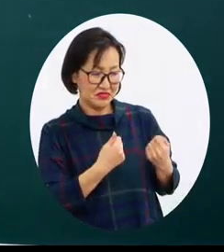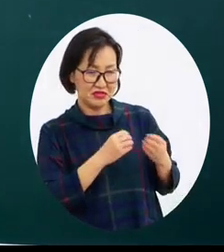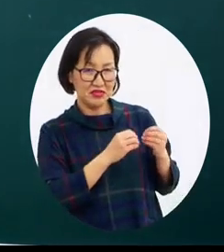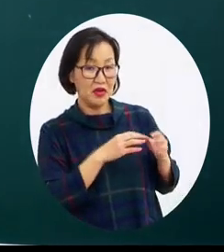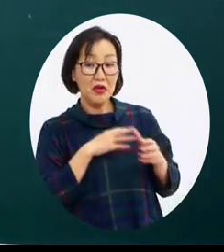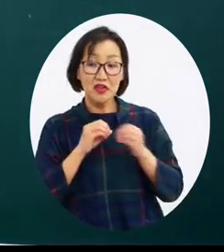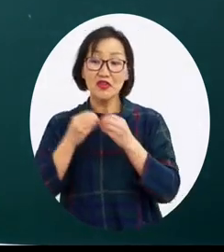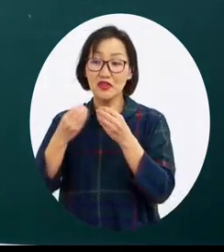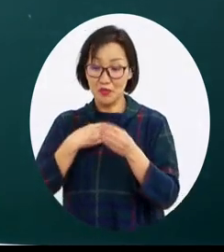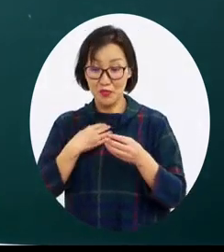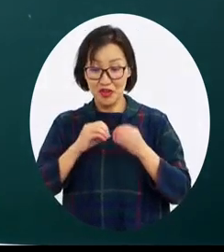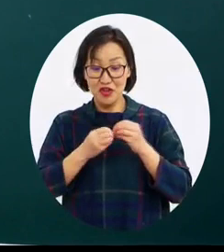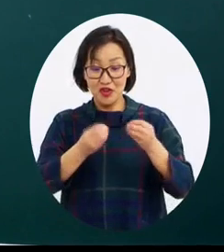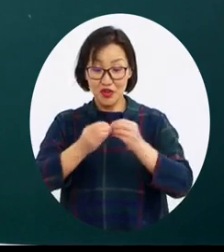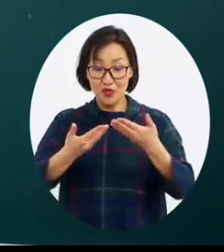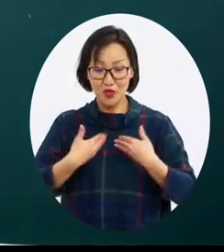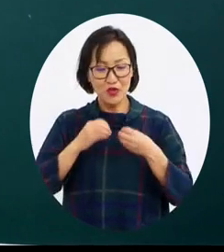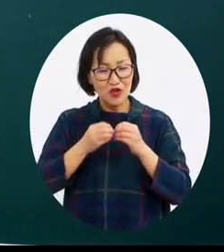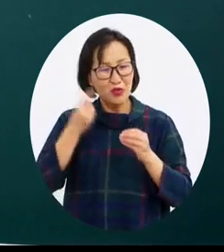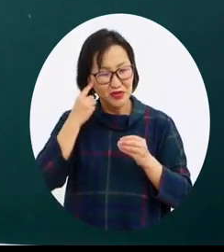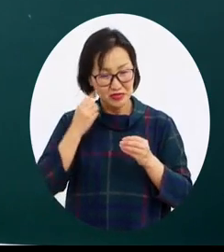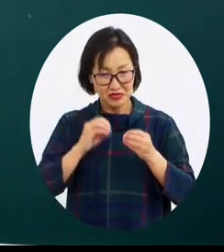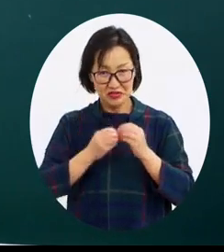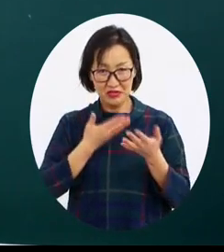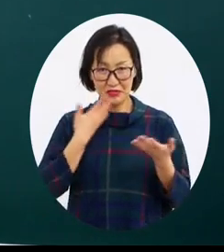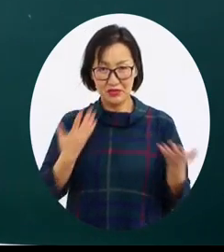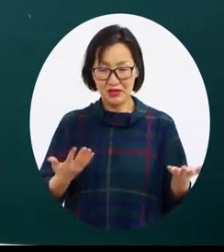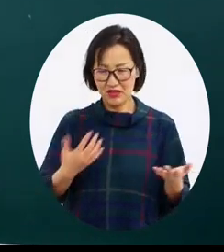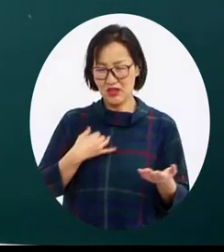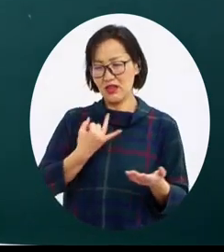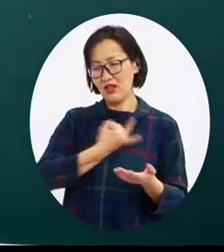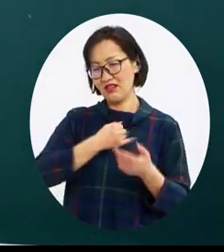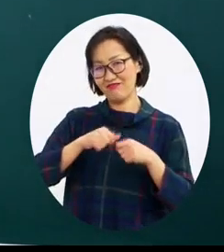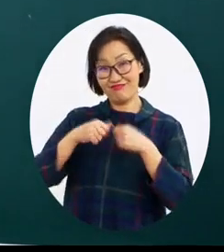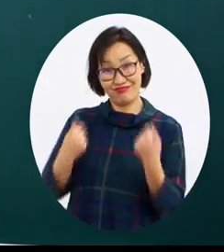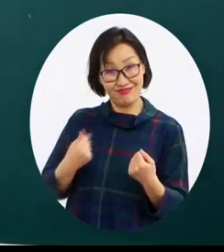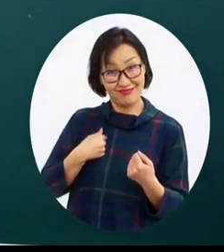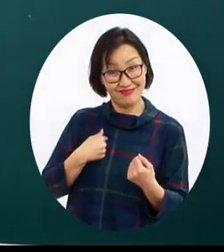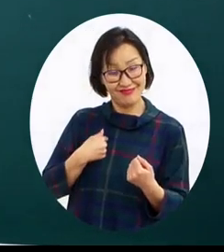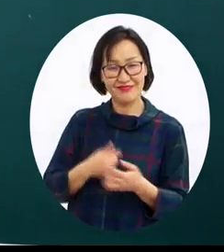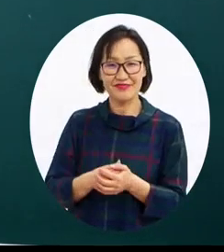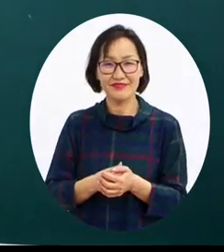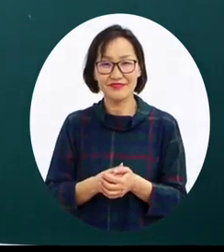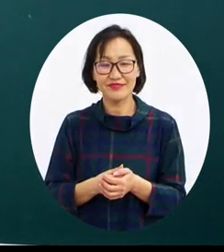байтал хийгээгүй байх нь шүү дээ тий. За энийг хэлэх нь байна. За мөн